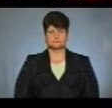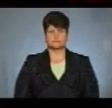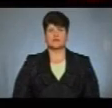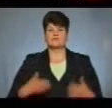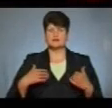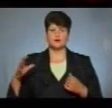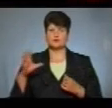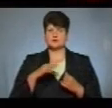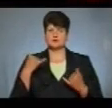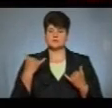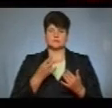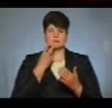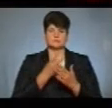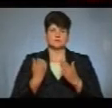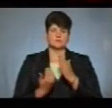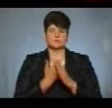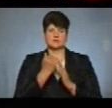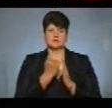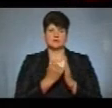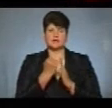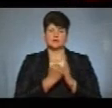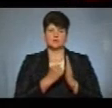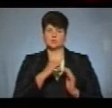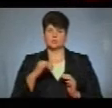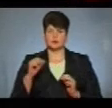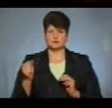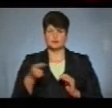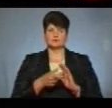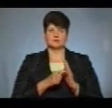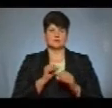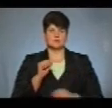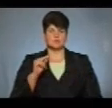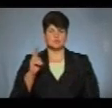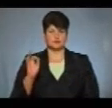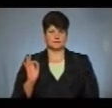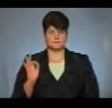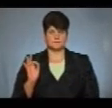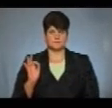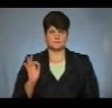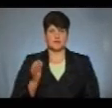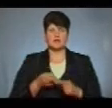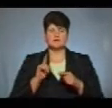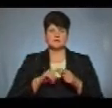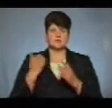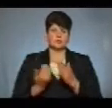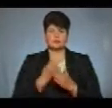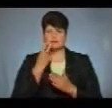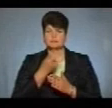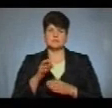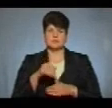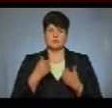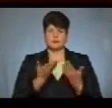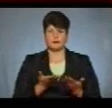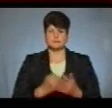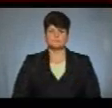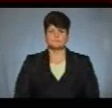Вітаю всіх, хто зараз з нами. Новини в ефірі телеканалу ЮА Тернопіль. У студії Анастасія Чичко. І у цьому випуску дивіться про таке.